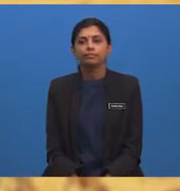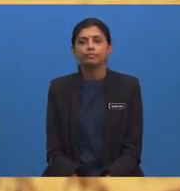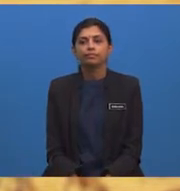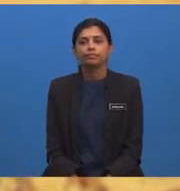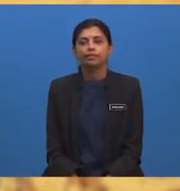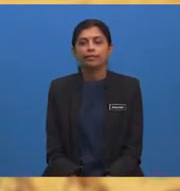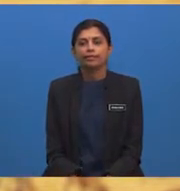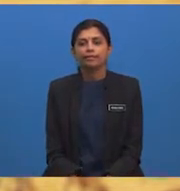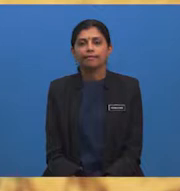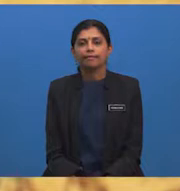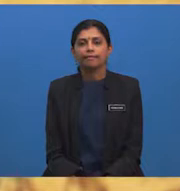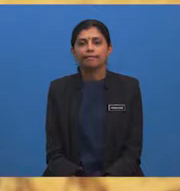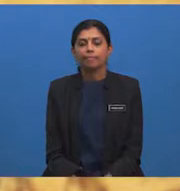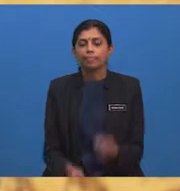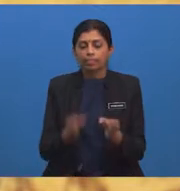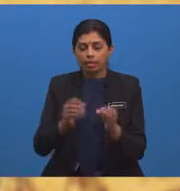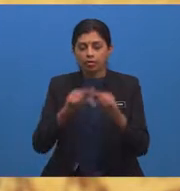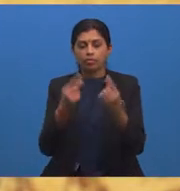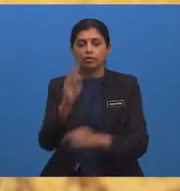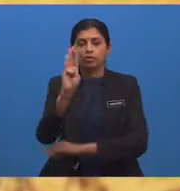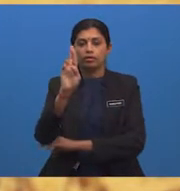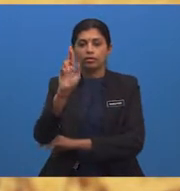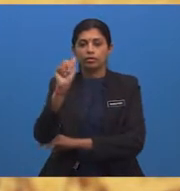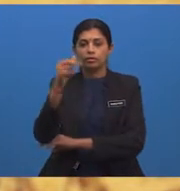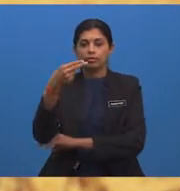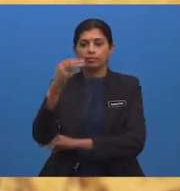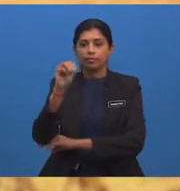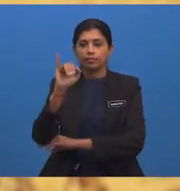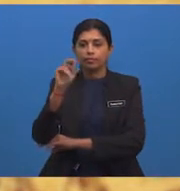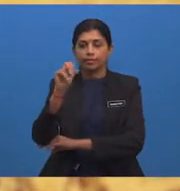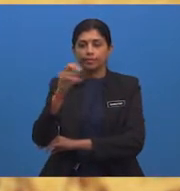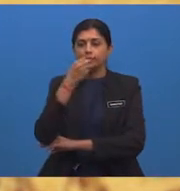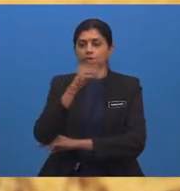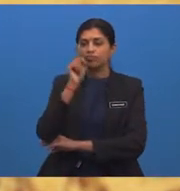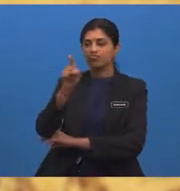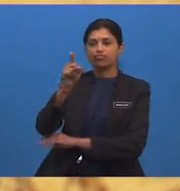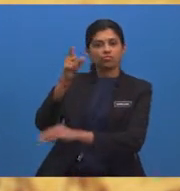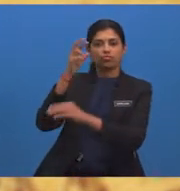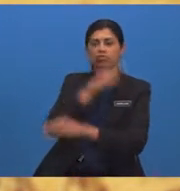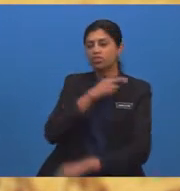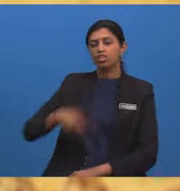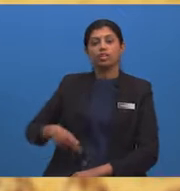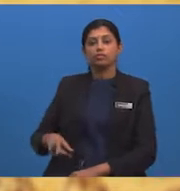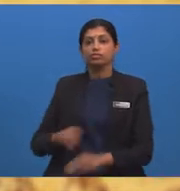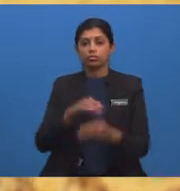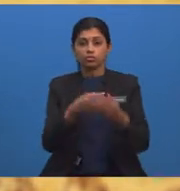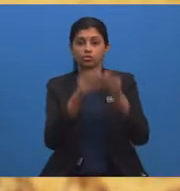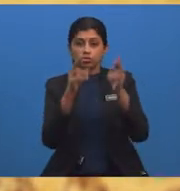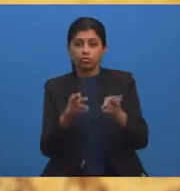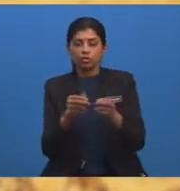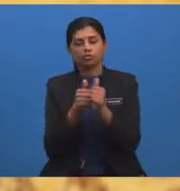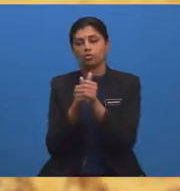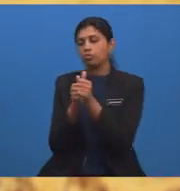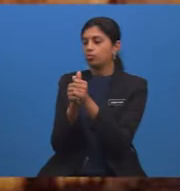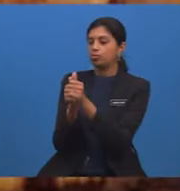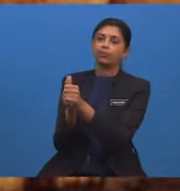Brahmin mengiktiraf kedudukan seorang raja tersebut, secara tidak langsung rakyat akan patuh dan akur kepada pemimpin